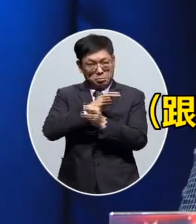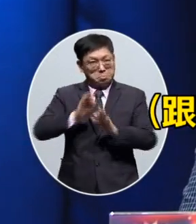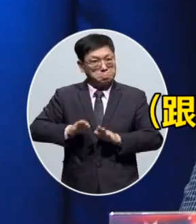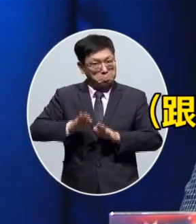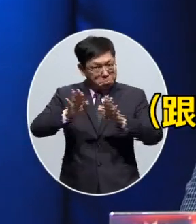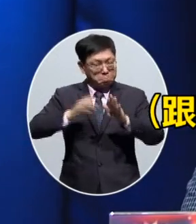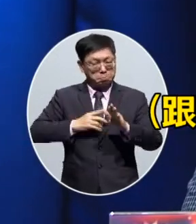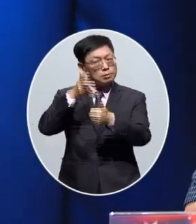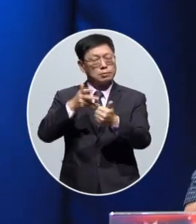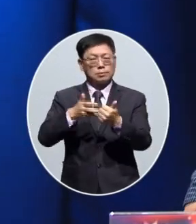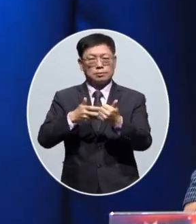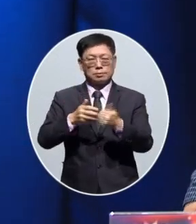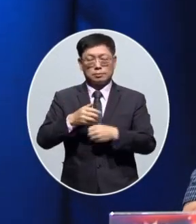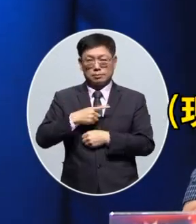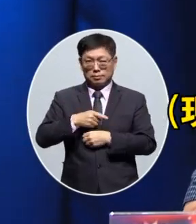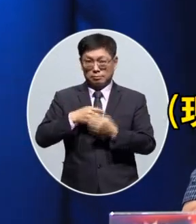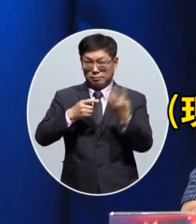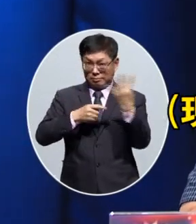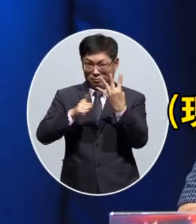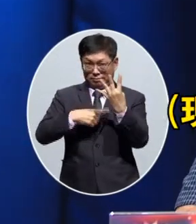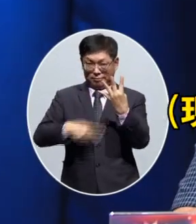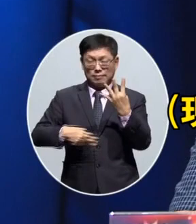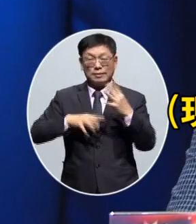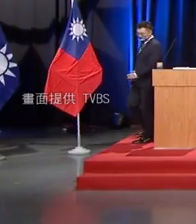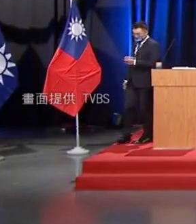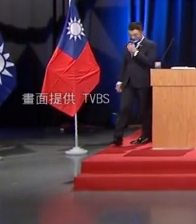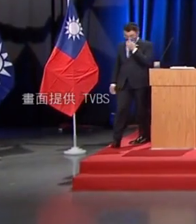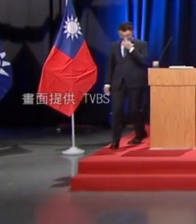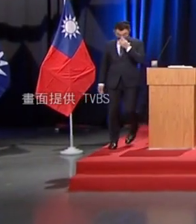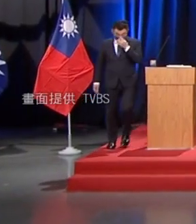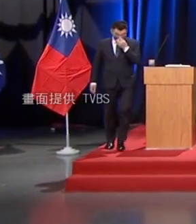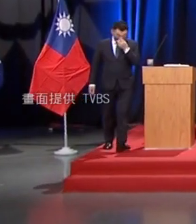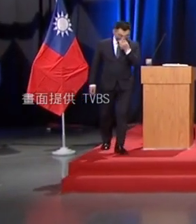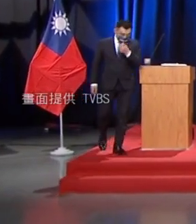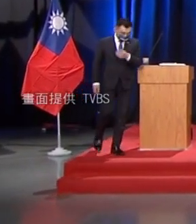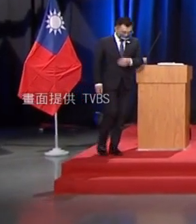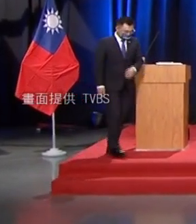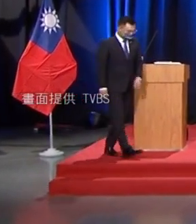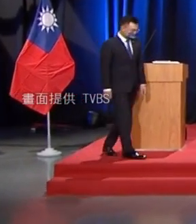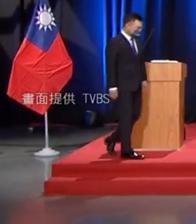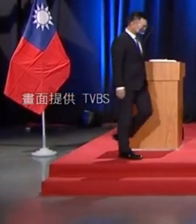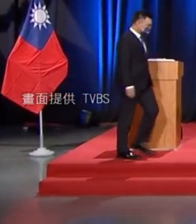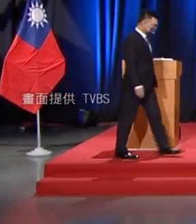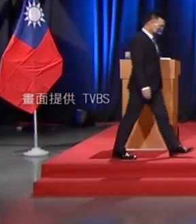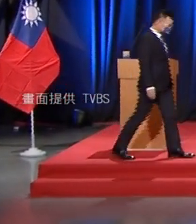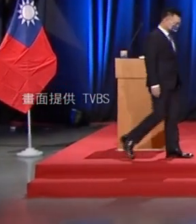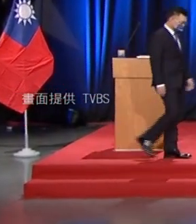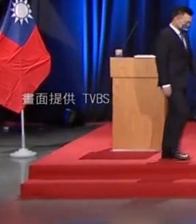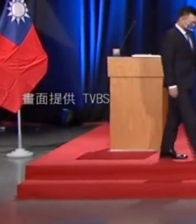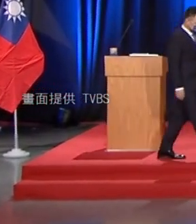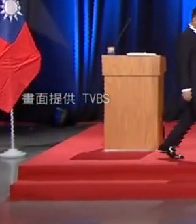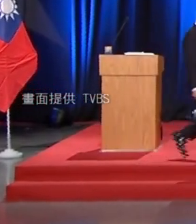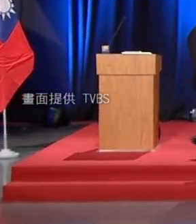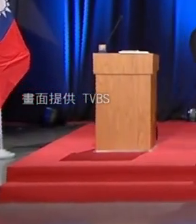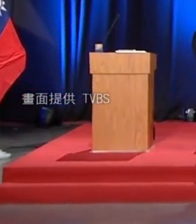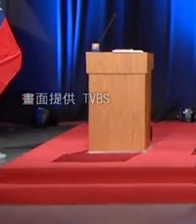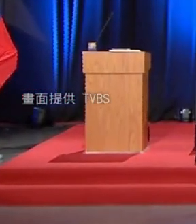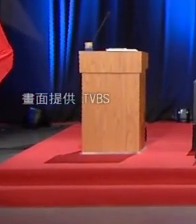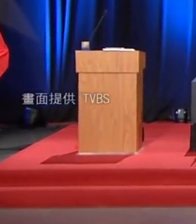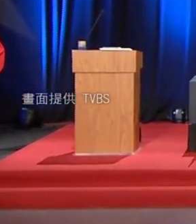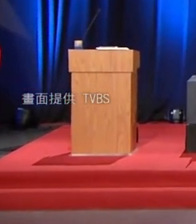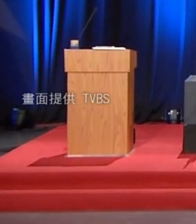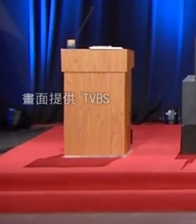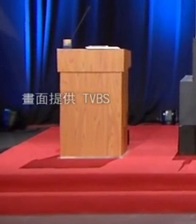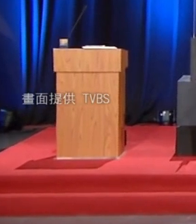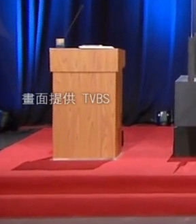位党主席，不妨在下个礼拜，大家纯粹就是谈两岸问题，找